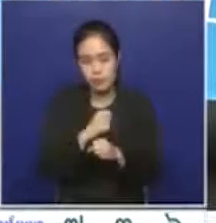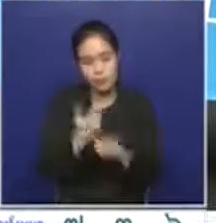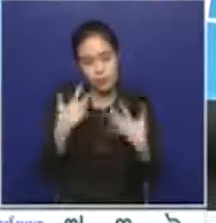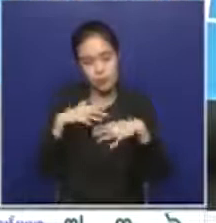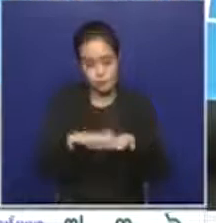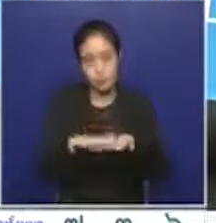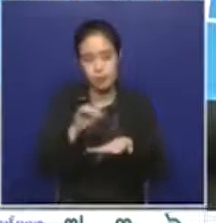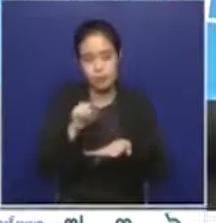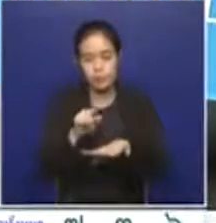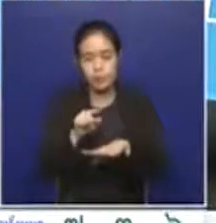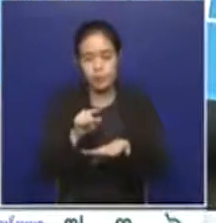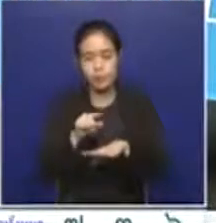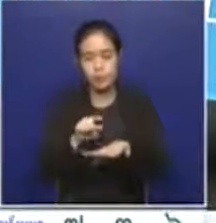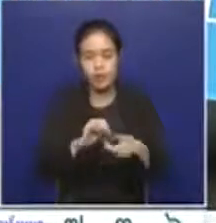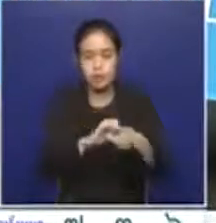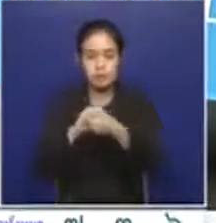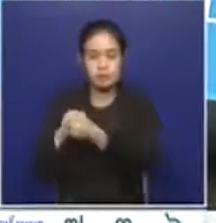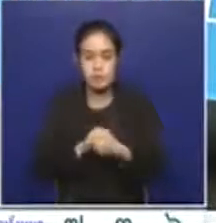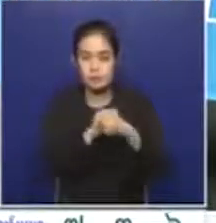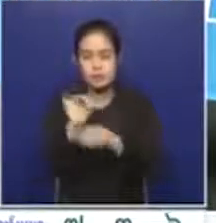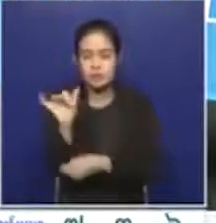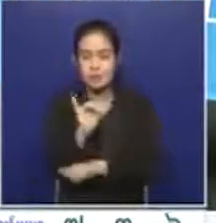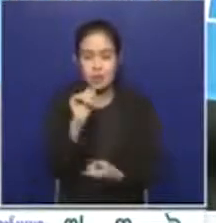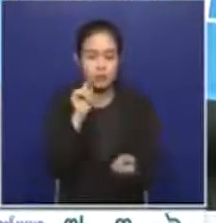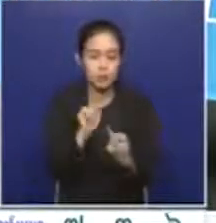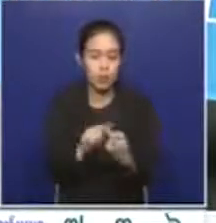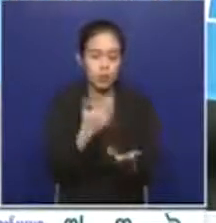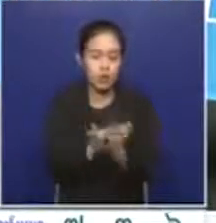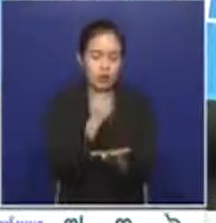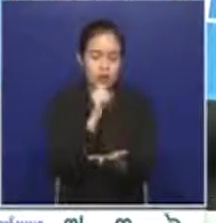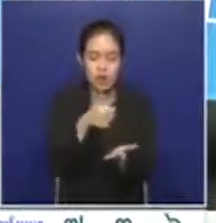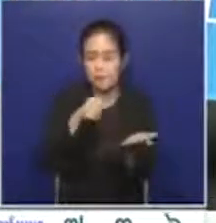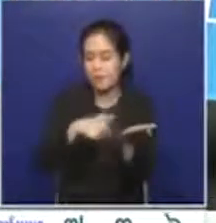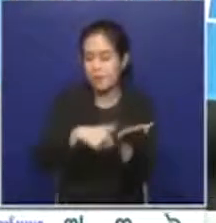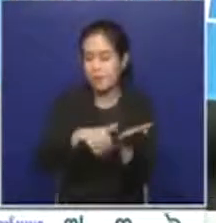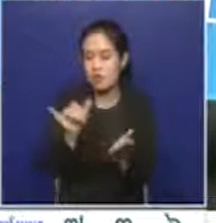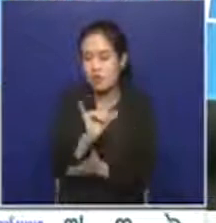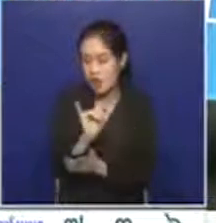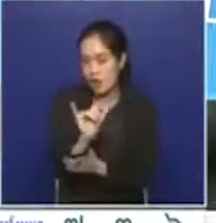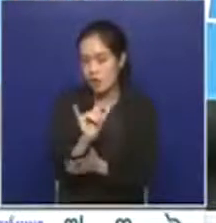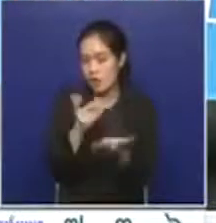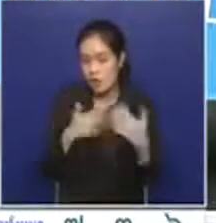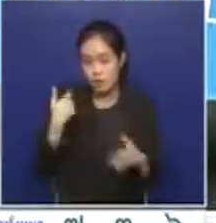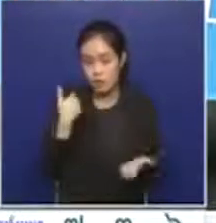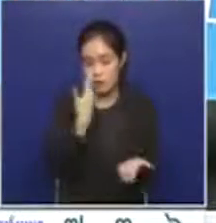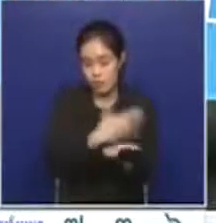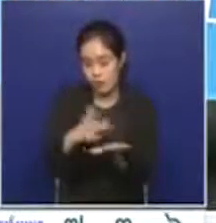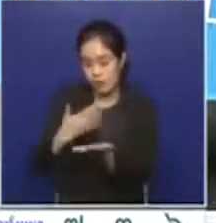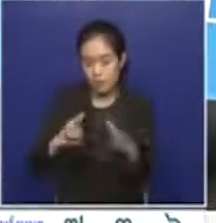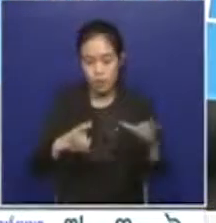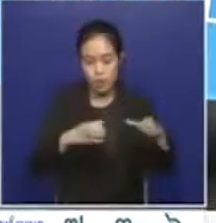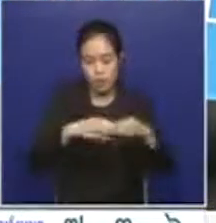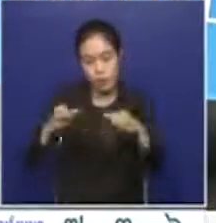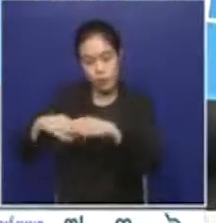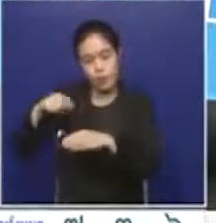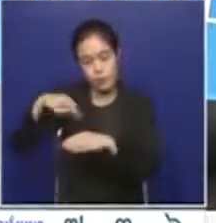าบัญชีหนึ่งซึ่งเป็นบัญชีที่รวบรวมกลุ่มประเทศที่ยังไม่ให้ความร่วมมือด้านบริหารภาษีที่ดีพอซึ่งในกลุ่มบัญชีนั้นแบ่งประเทศออกเ